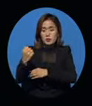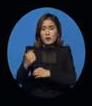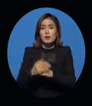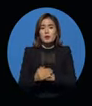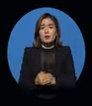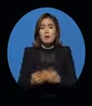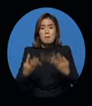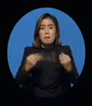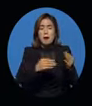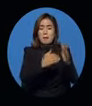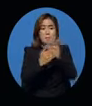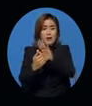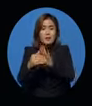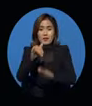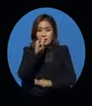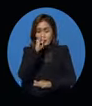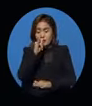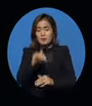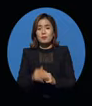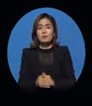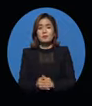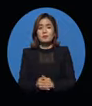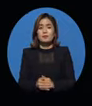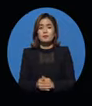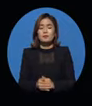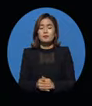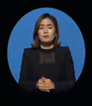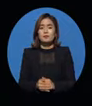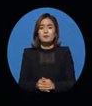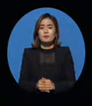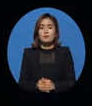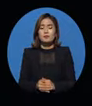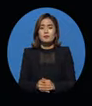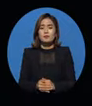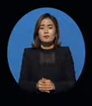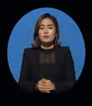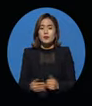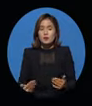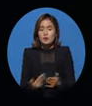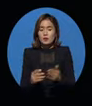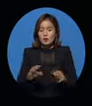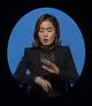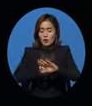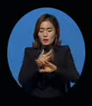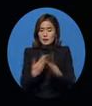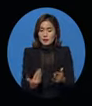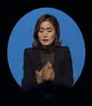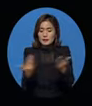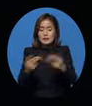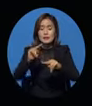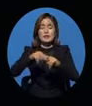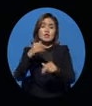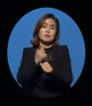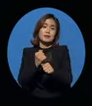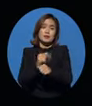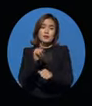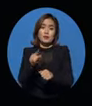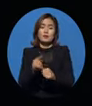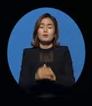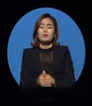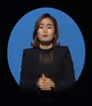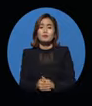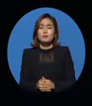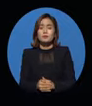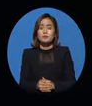어져 앙이 있었습니다 이제 혈 생성자 겸 드립니다 혁신 성장은 일자리를 만드는 겁니다 그런데